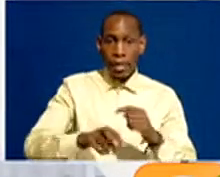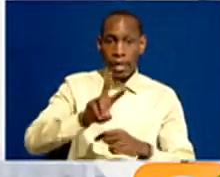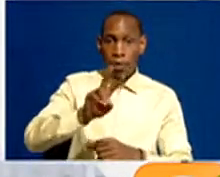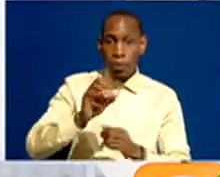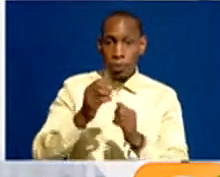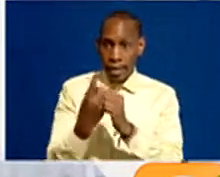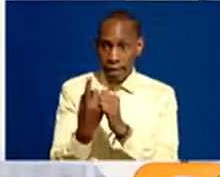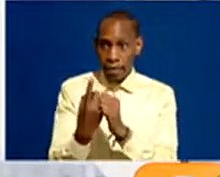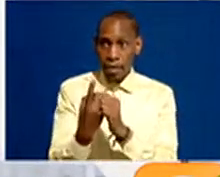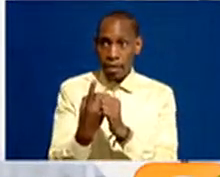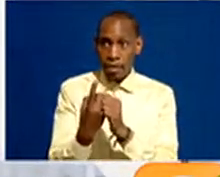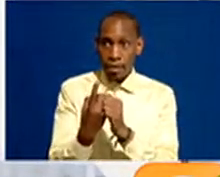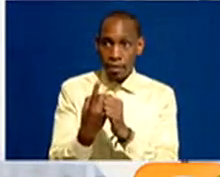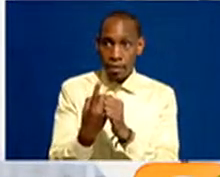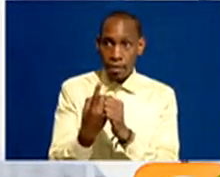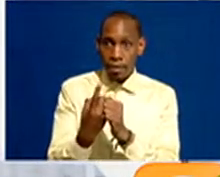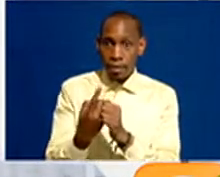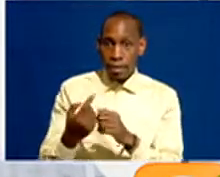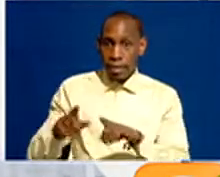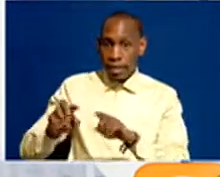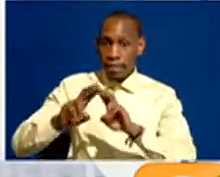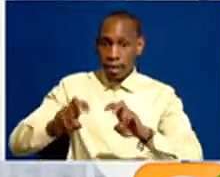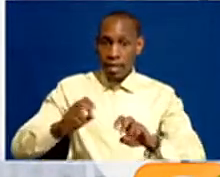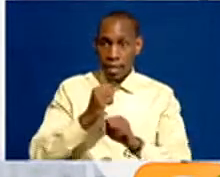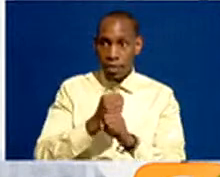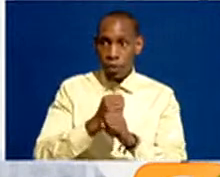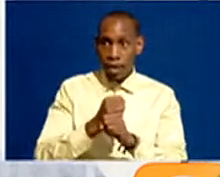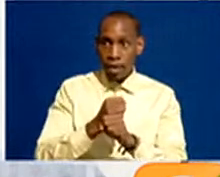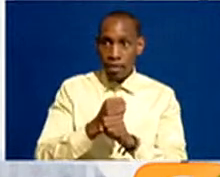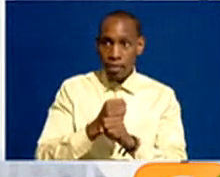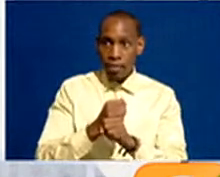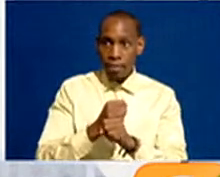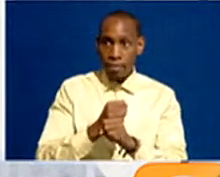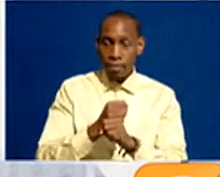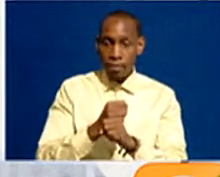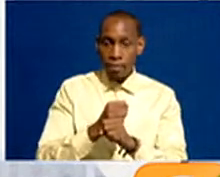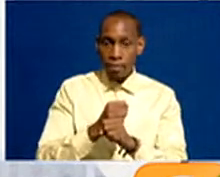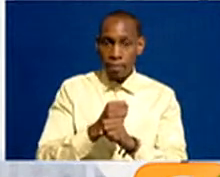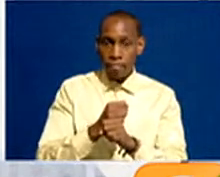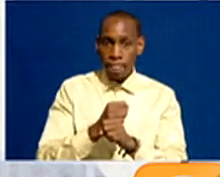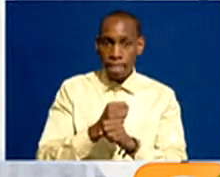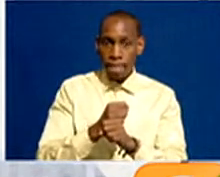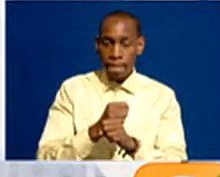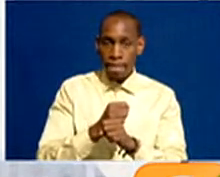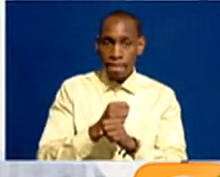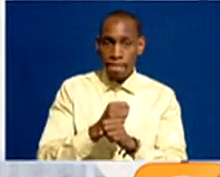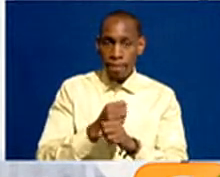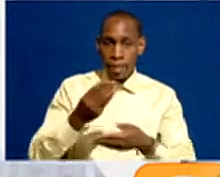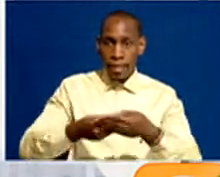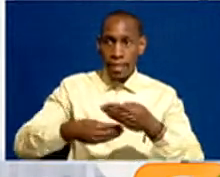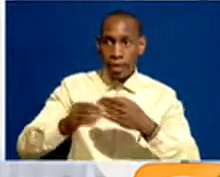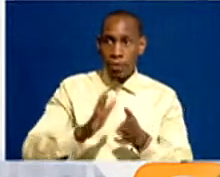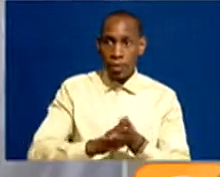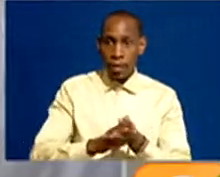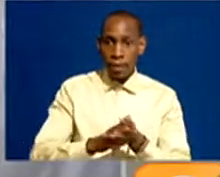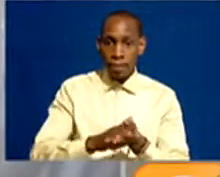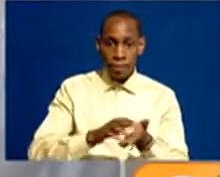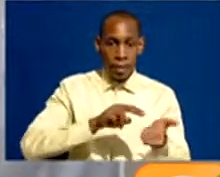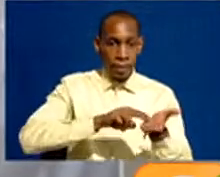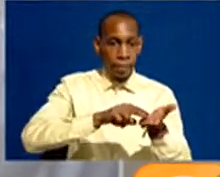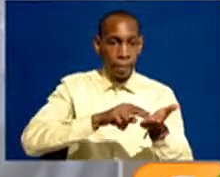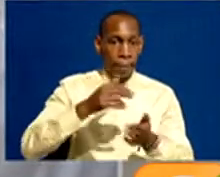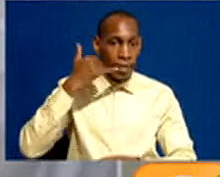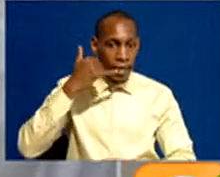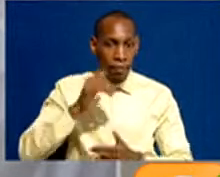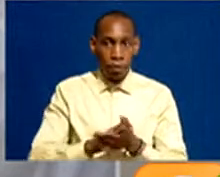2011, akanitafutia mwenyewe kazi kwa Katown Center kadoa kazi ya kuuza credit za simu. Nikuwa na